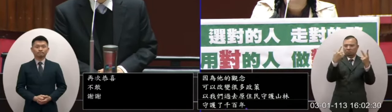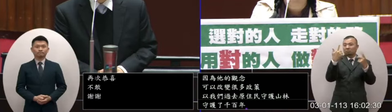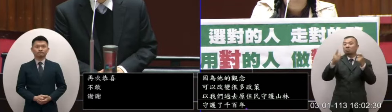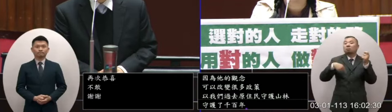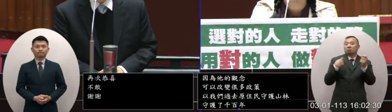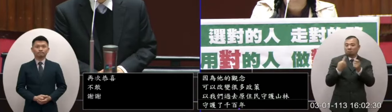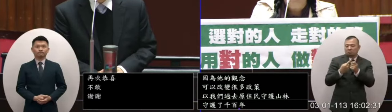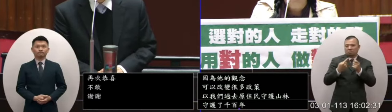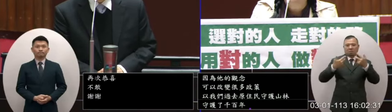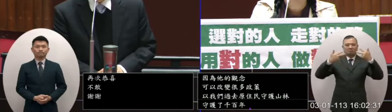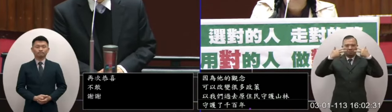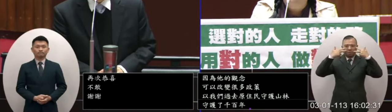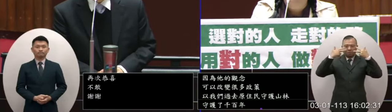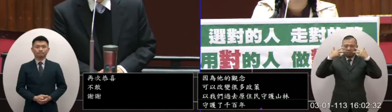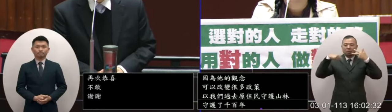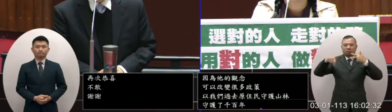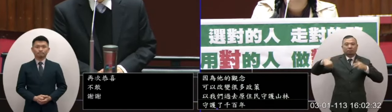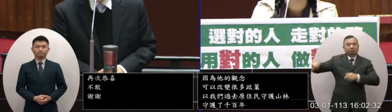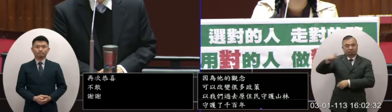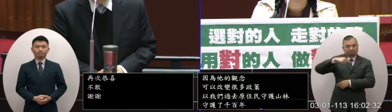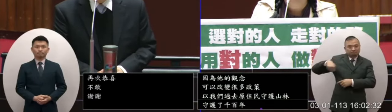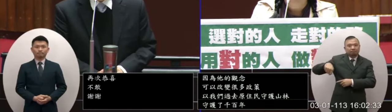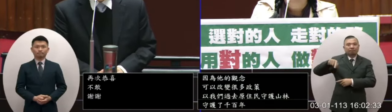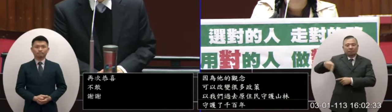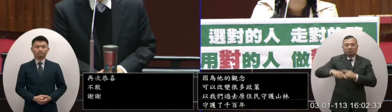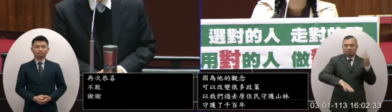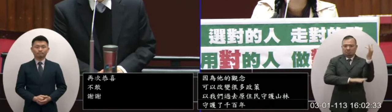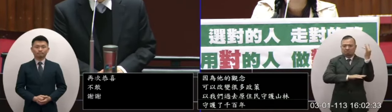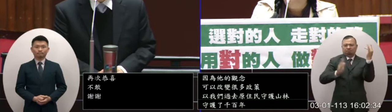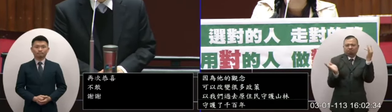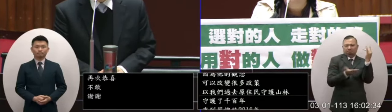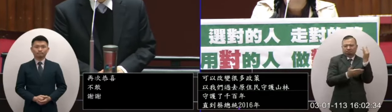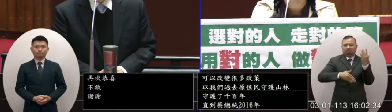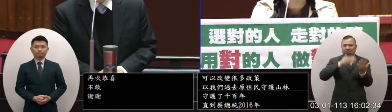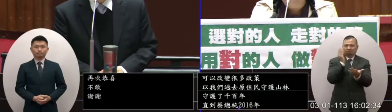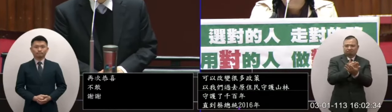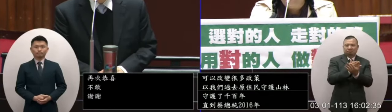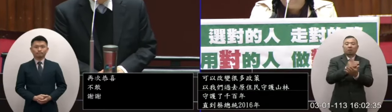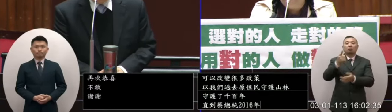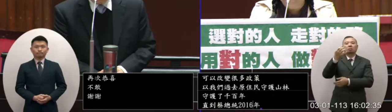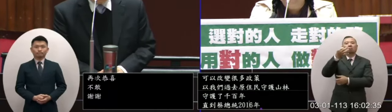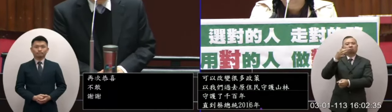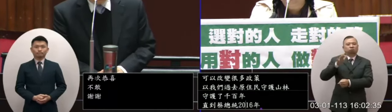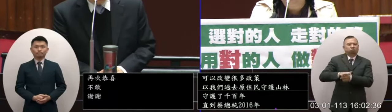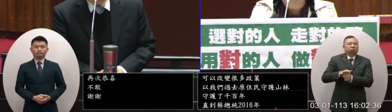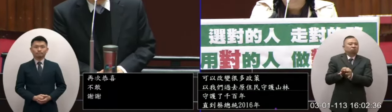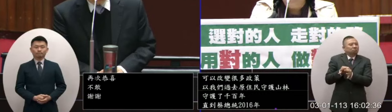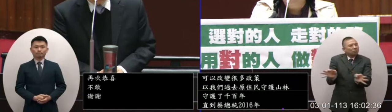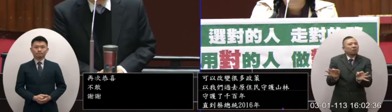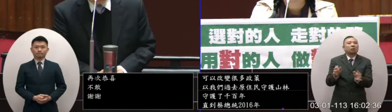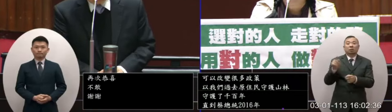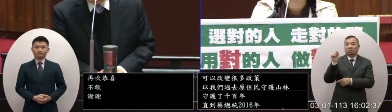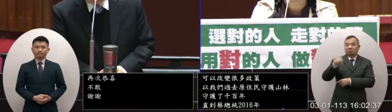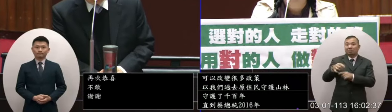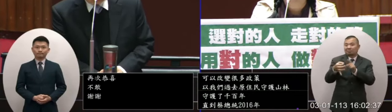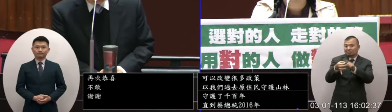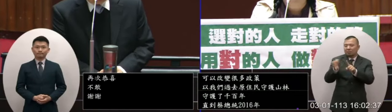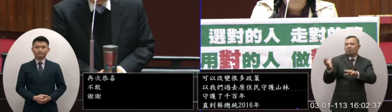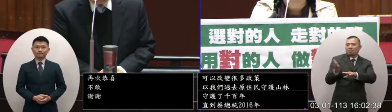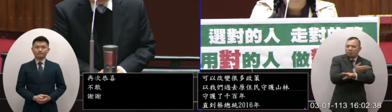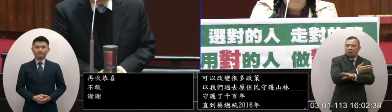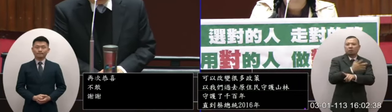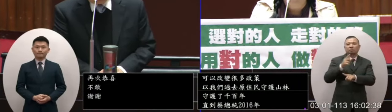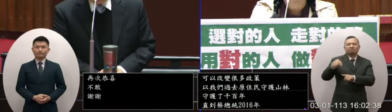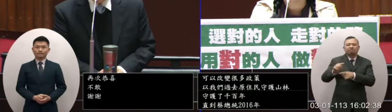于开始领取进法补偿金， 嗯， 那这个进法补偿金上路以来其实也是且战且